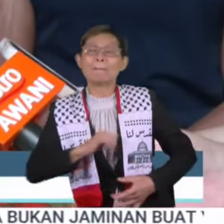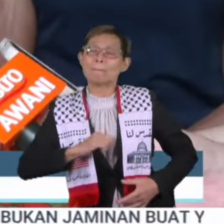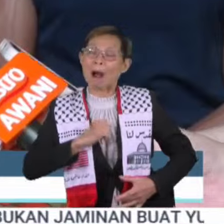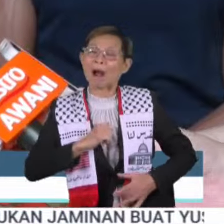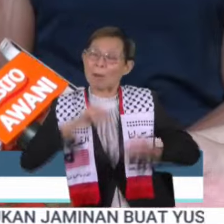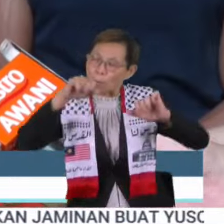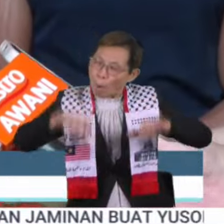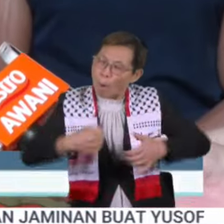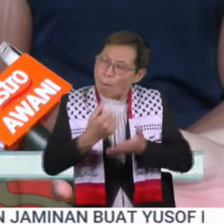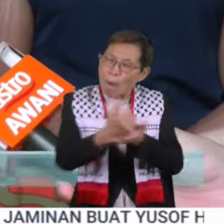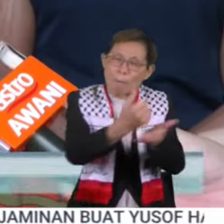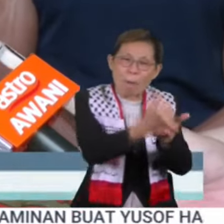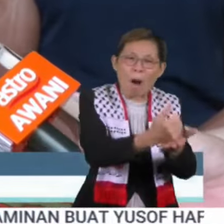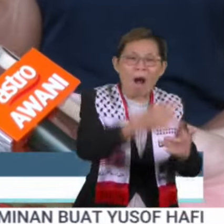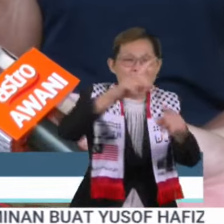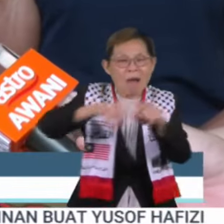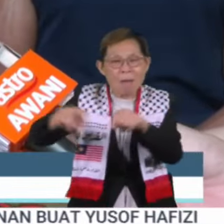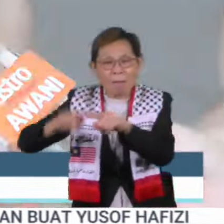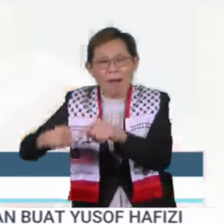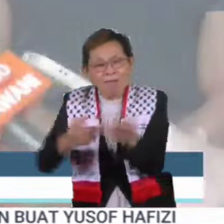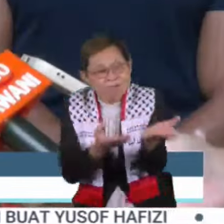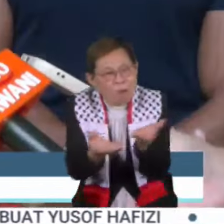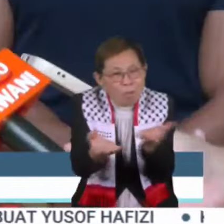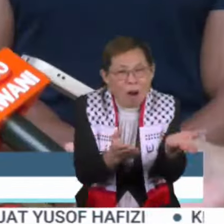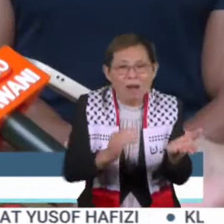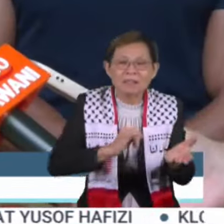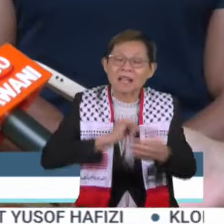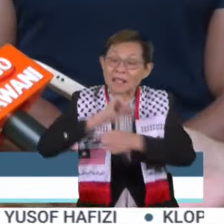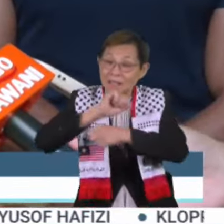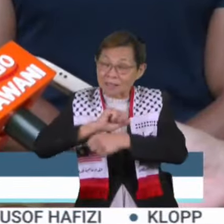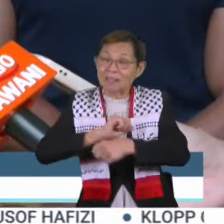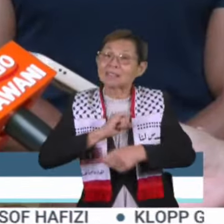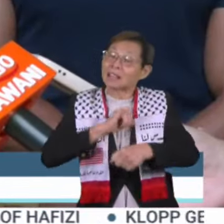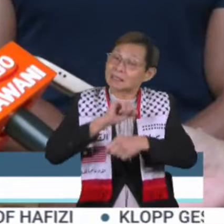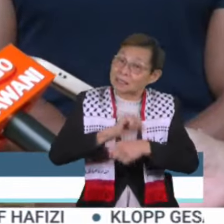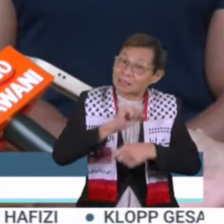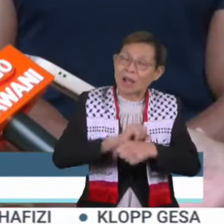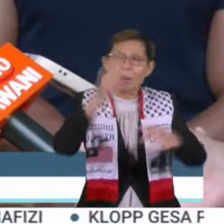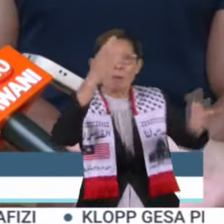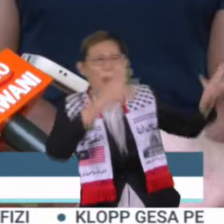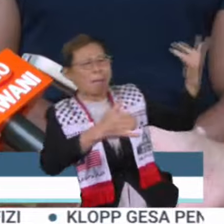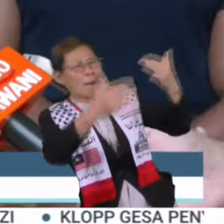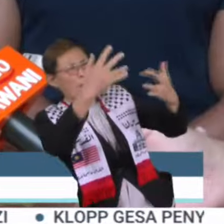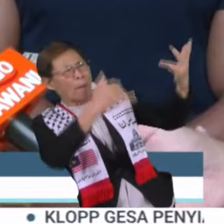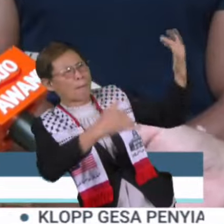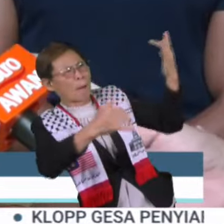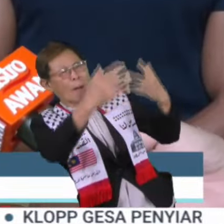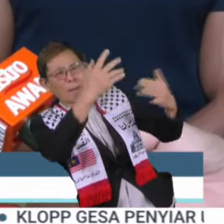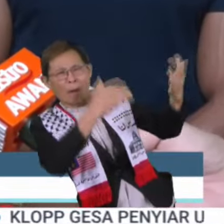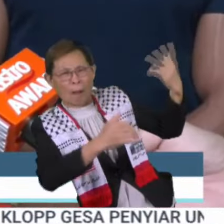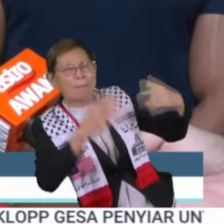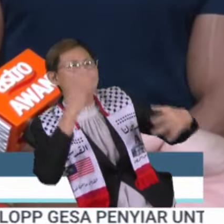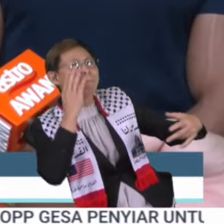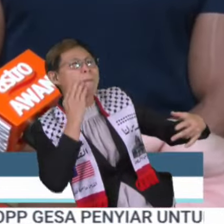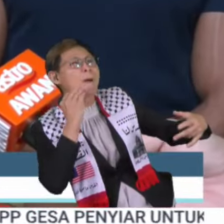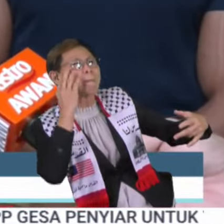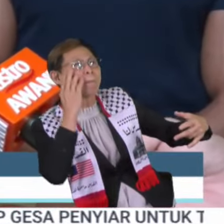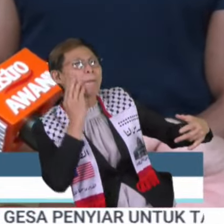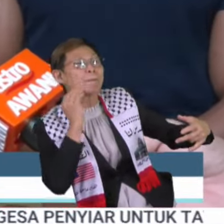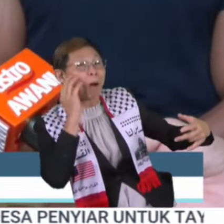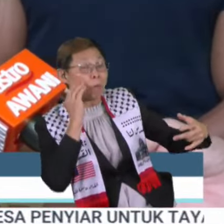orang dari segi pelbagai khidmat. Saya bekerja, of course kebakaran tu memang pengalaman